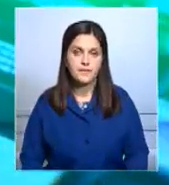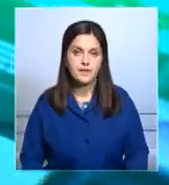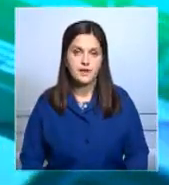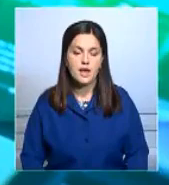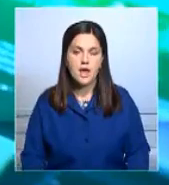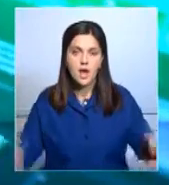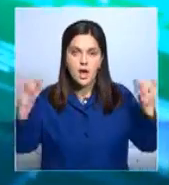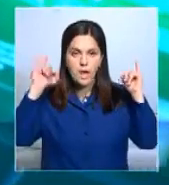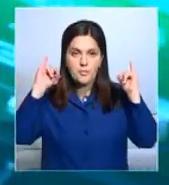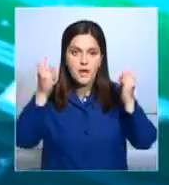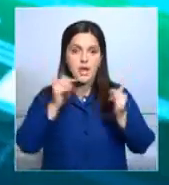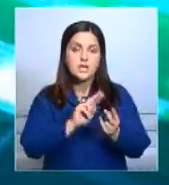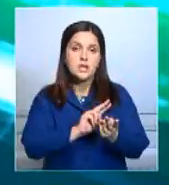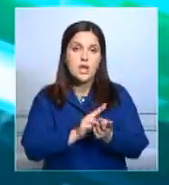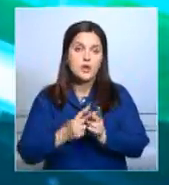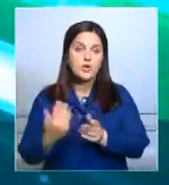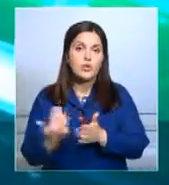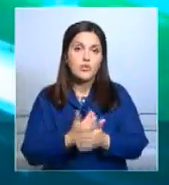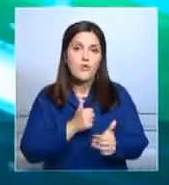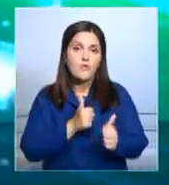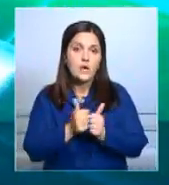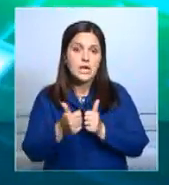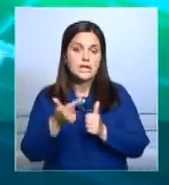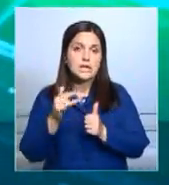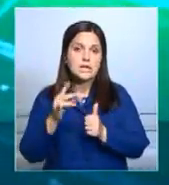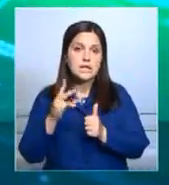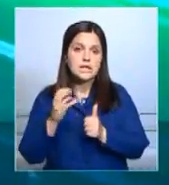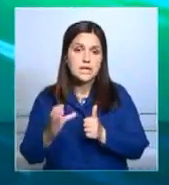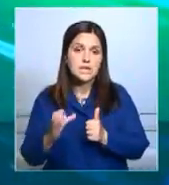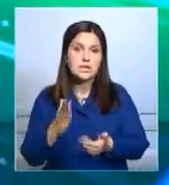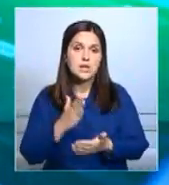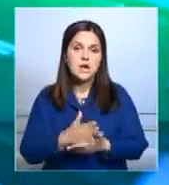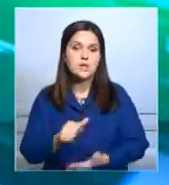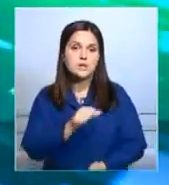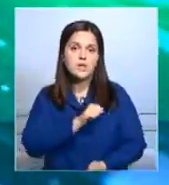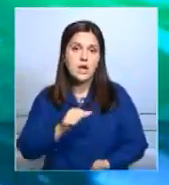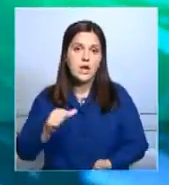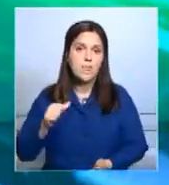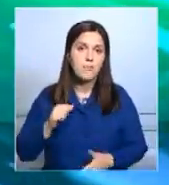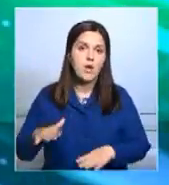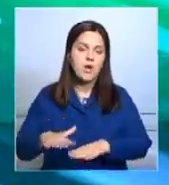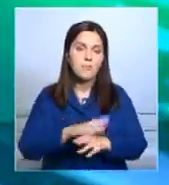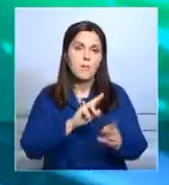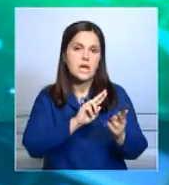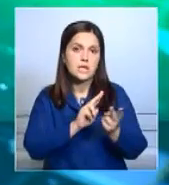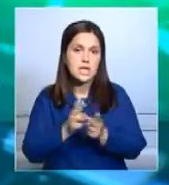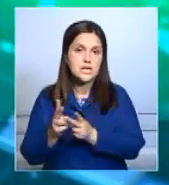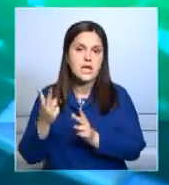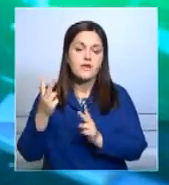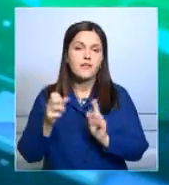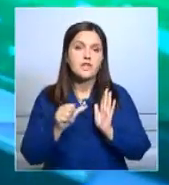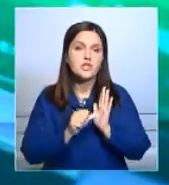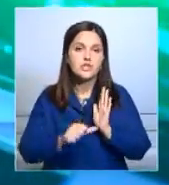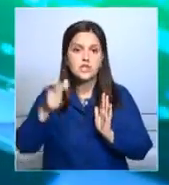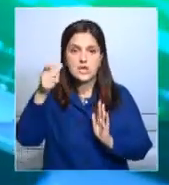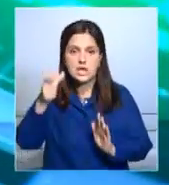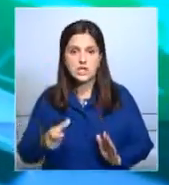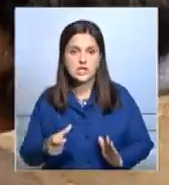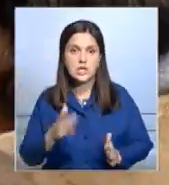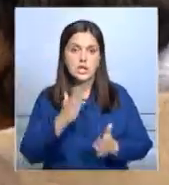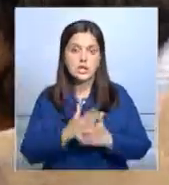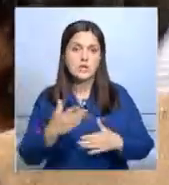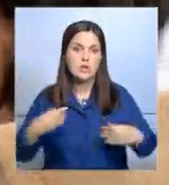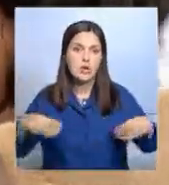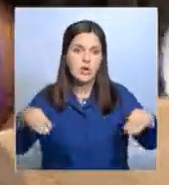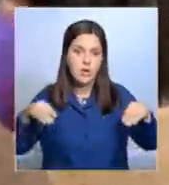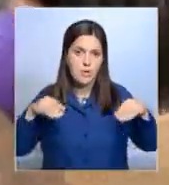последнее. Мексиканские танцоры установили новый рекорд Гиннесса в категории «Самый массовый ритуальный танец». 260